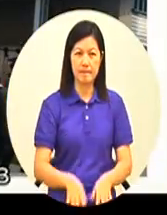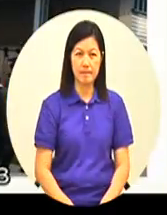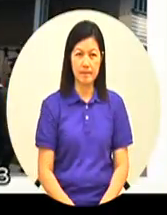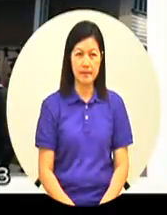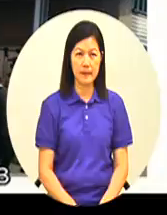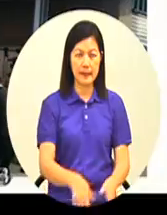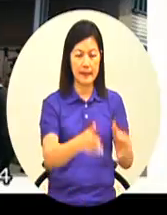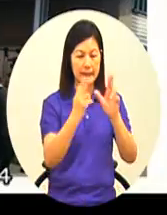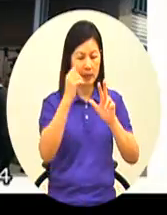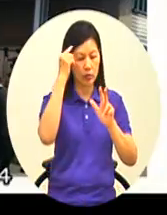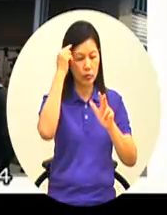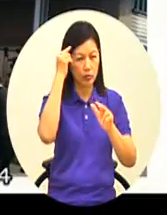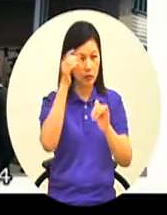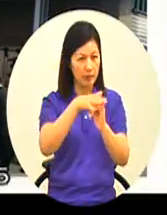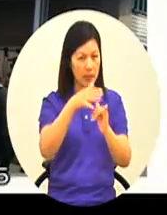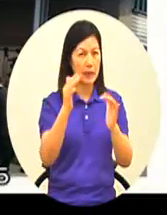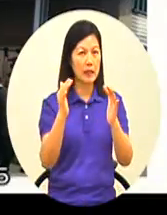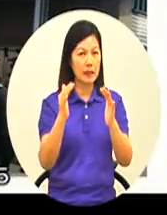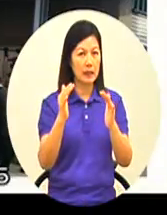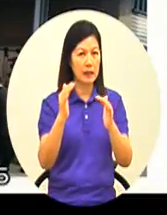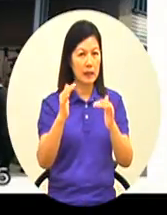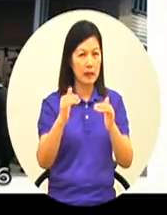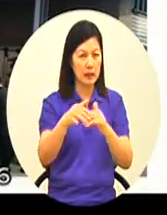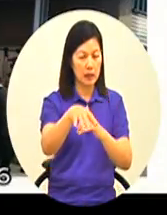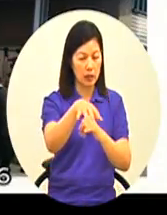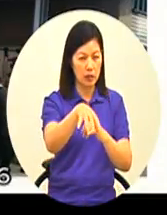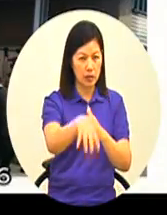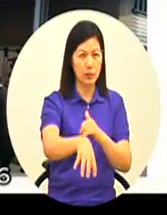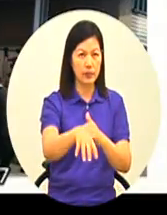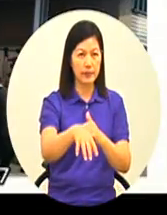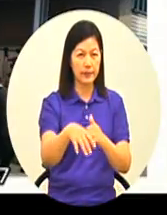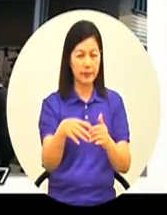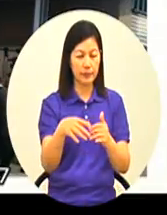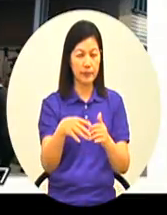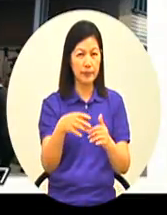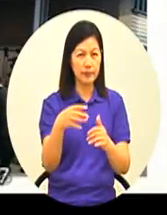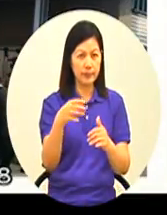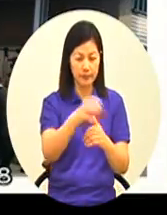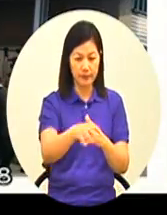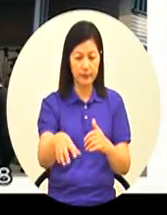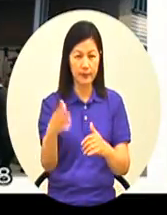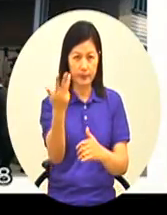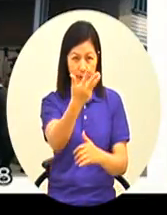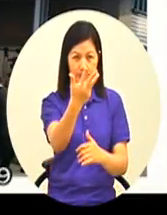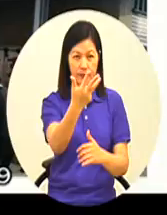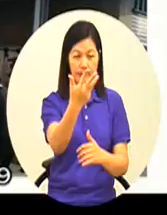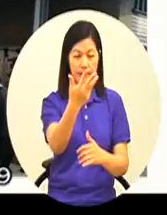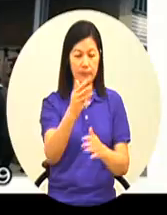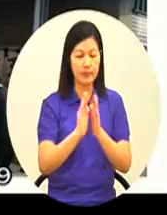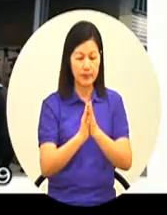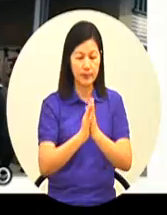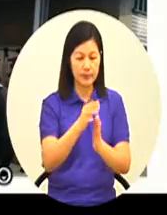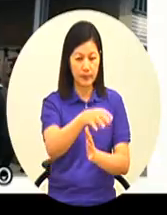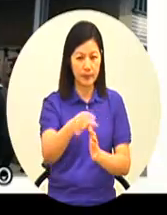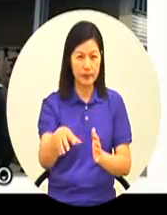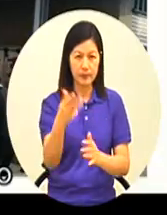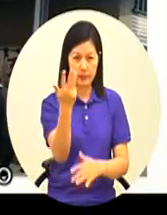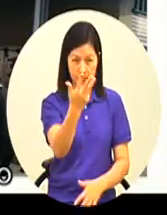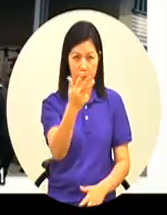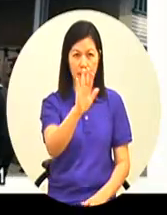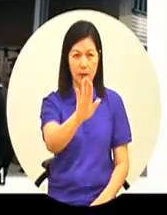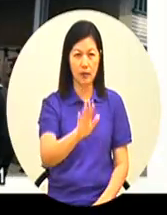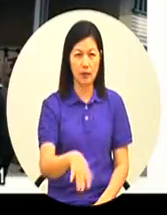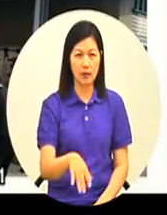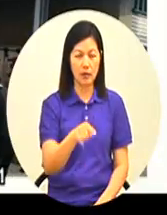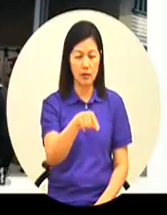的殡仪馆，桥头的殡仪馆有八间的这个祭棺的位置，那这八间的位置真向